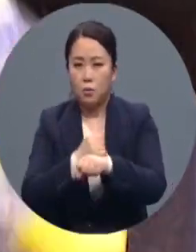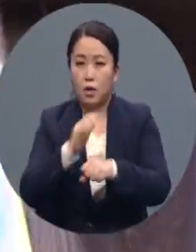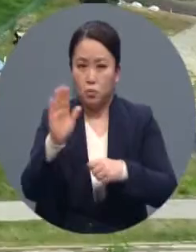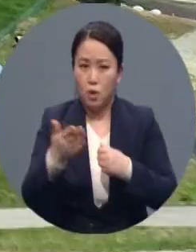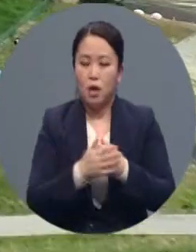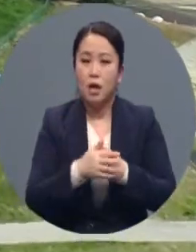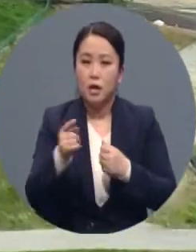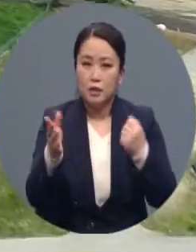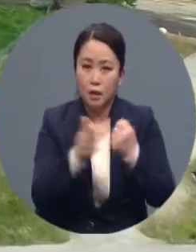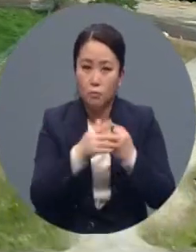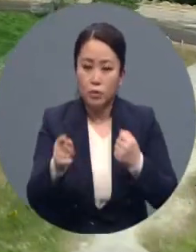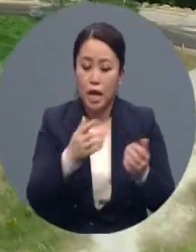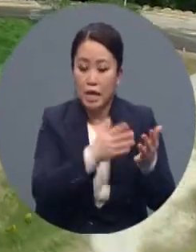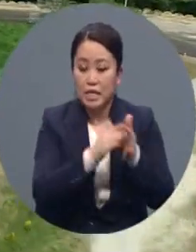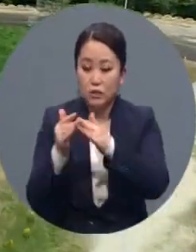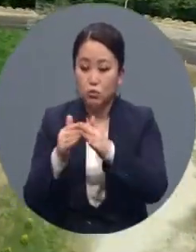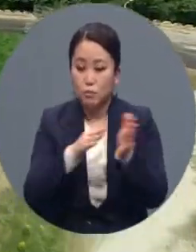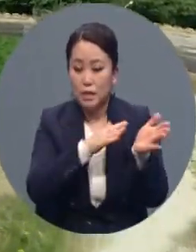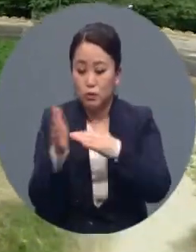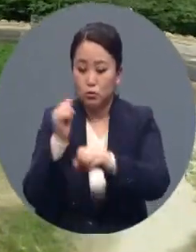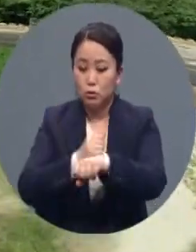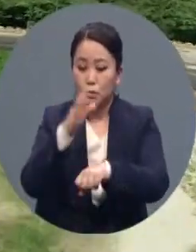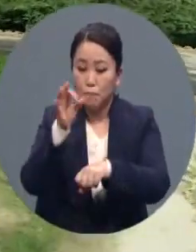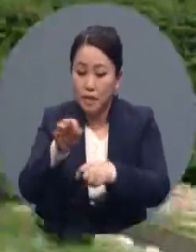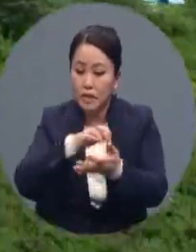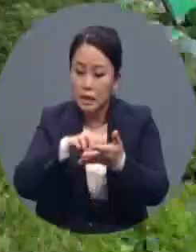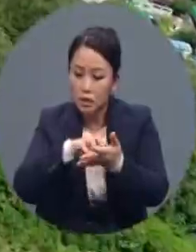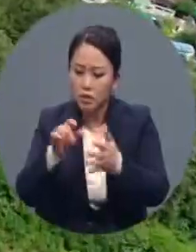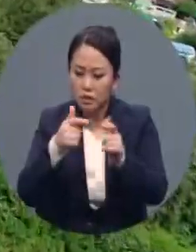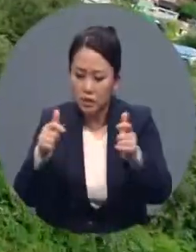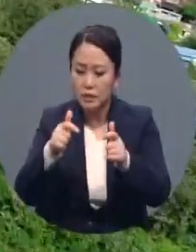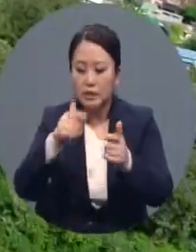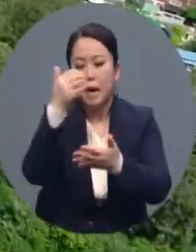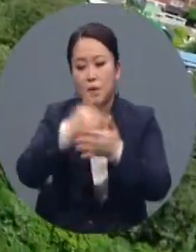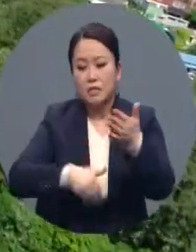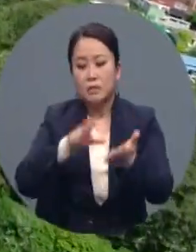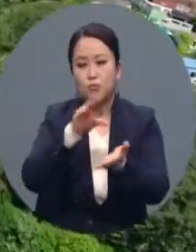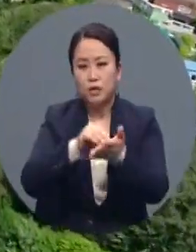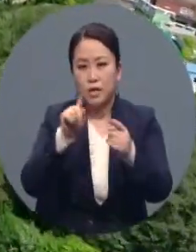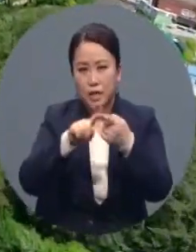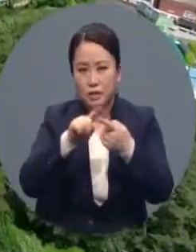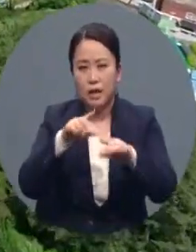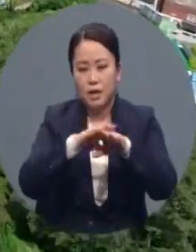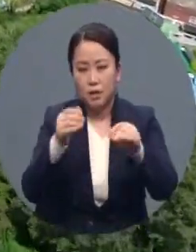이주비 책정 등 남은 절차를 서둘러 마무리하겠다고 밝혔습니다. MBC 뉴스 조민입니다.